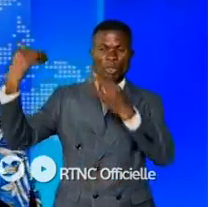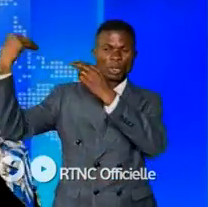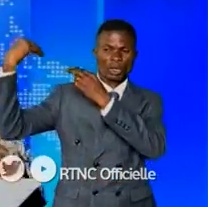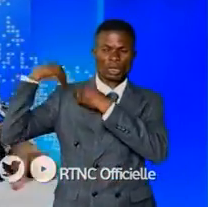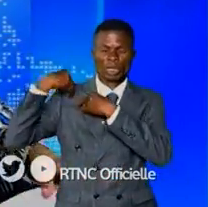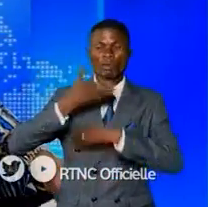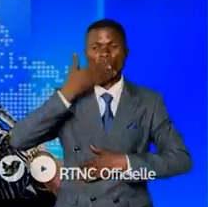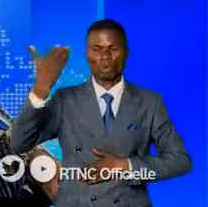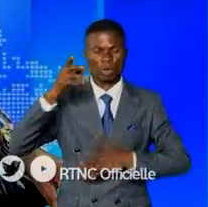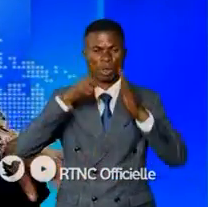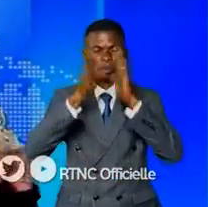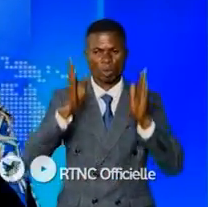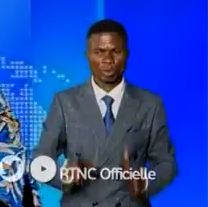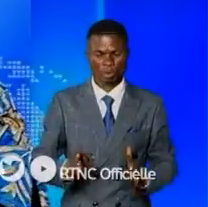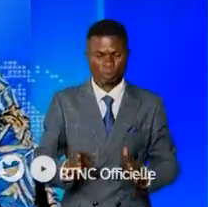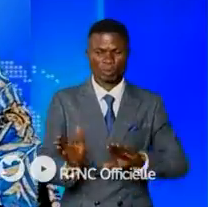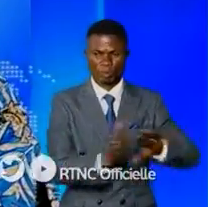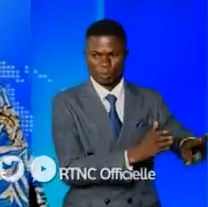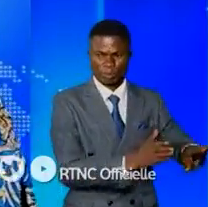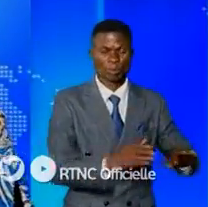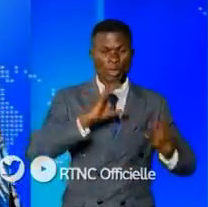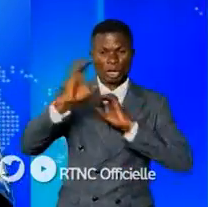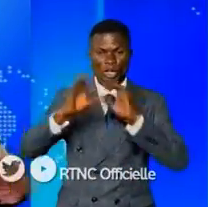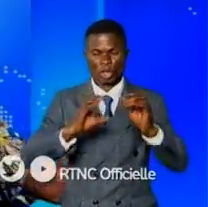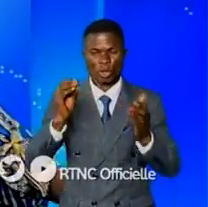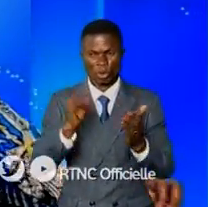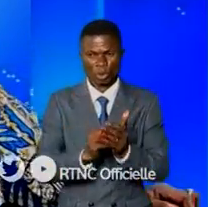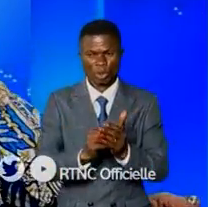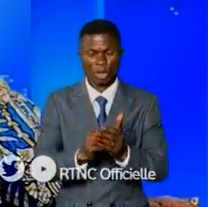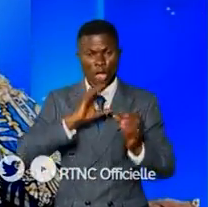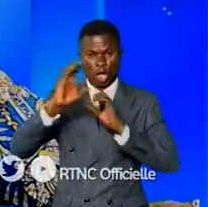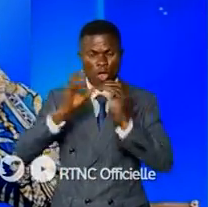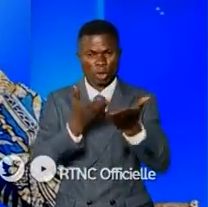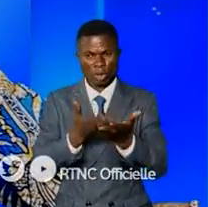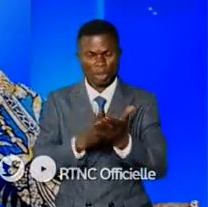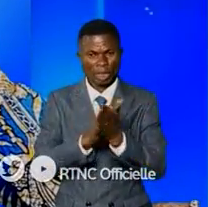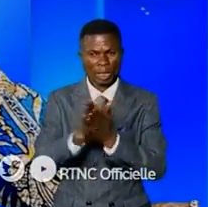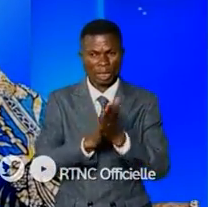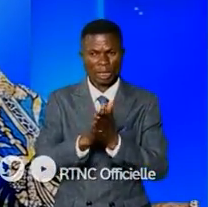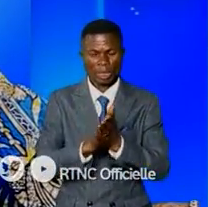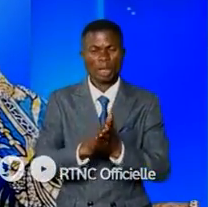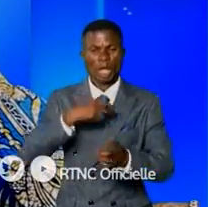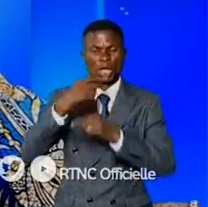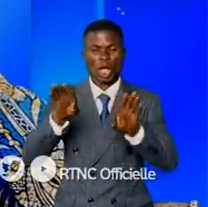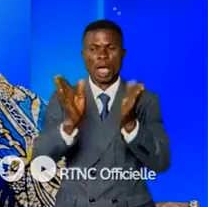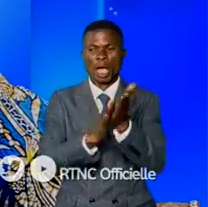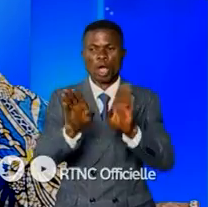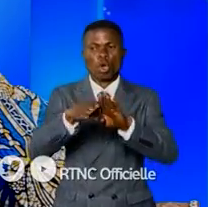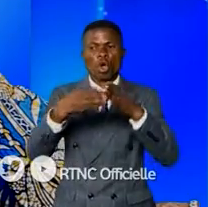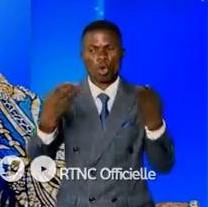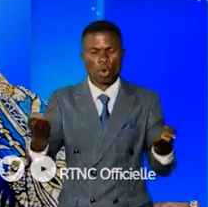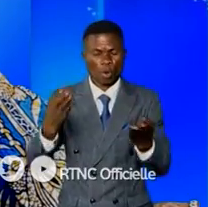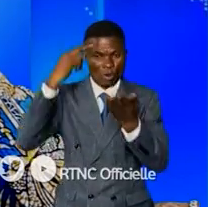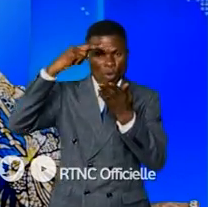prophète. Et puis, on va clore la liste des communiqués par ce communiqué qui concerne la reprise des activités dans les établissements